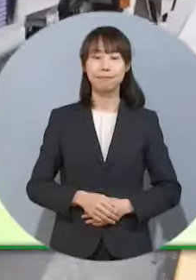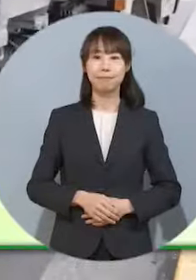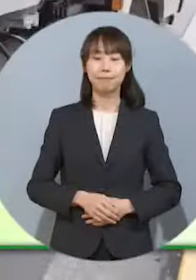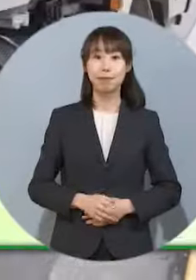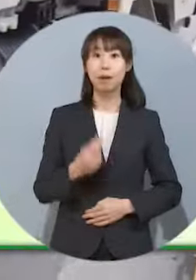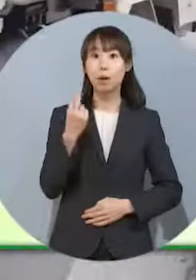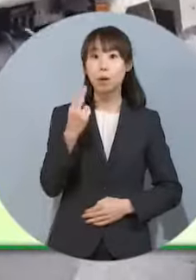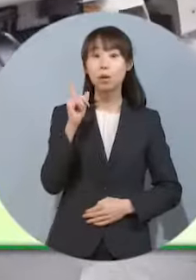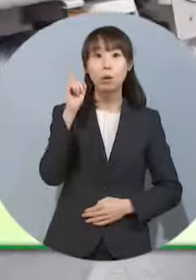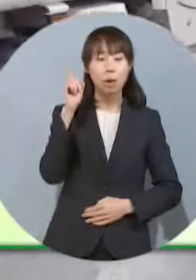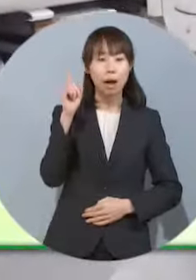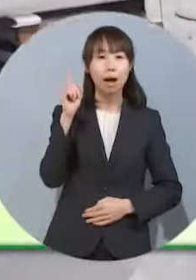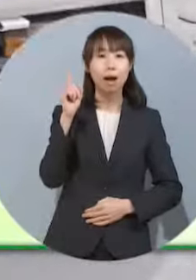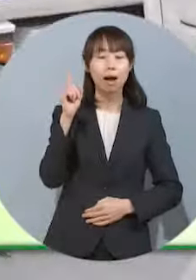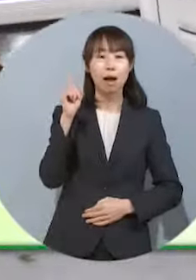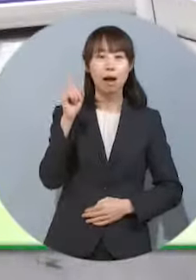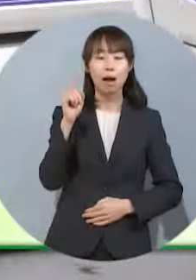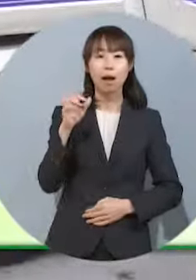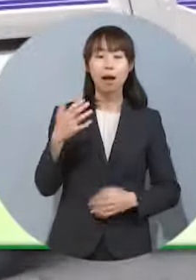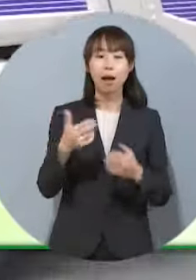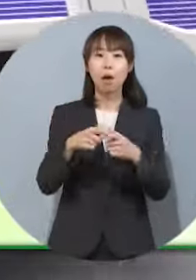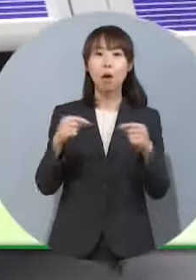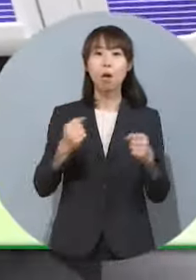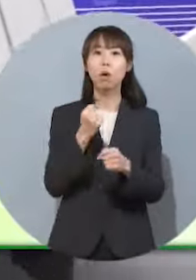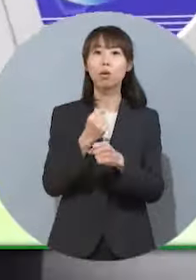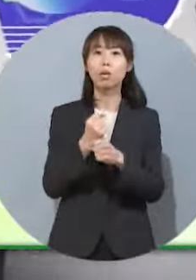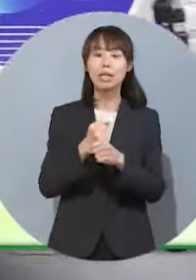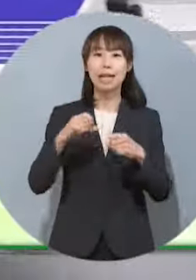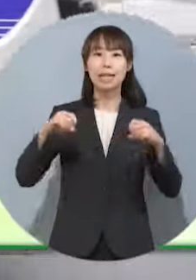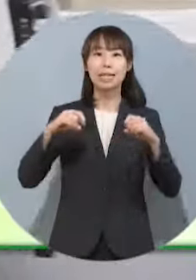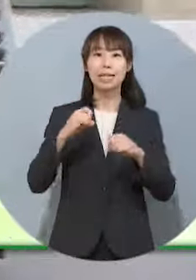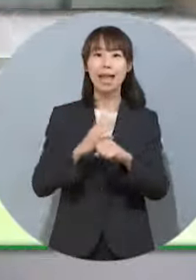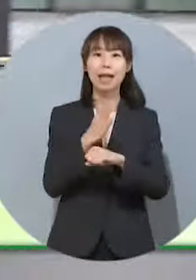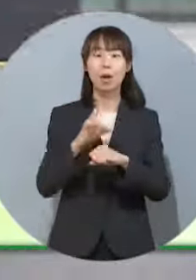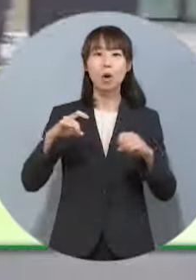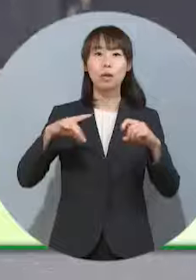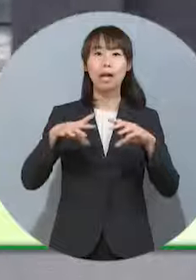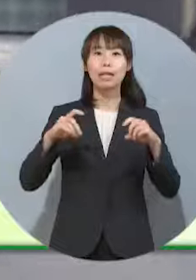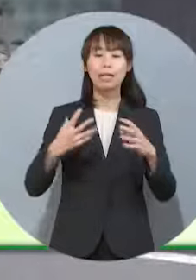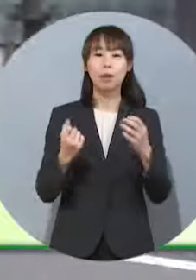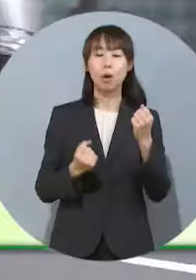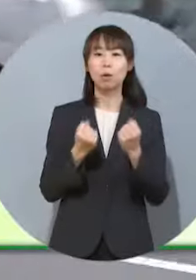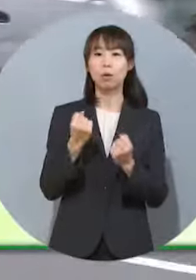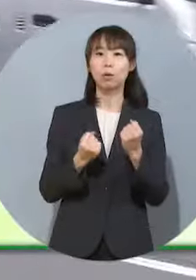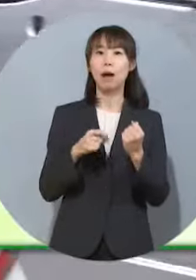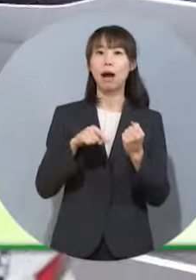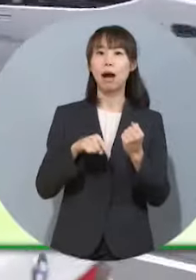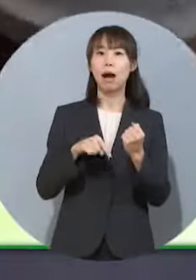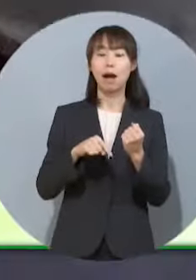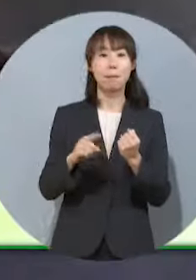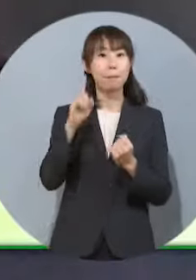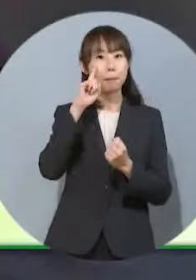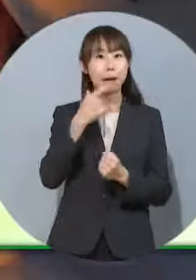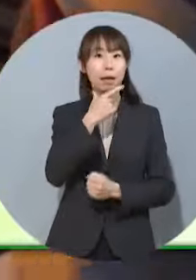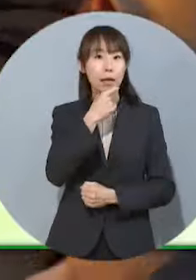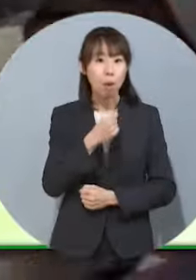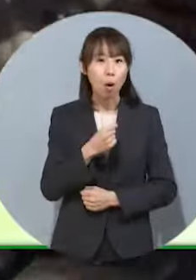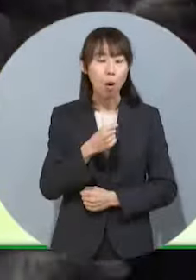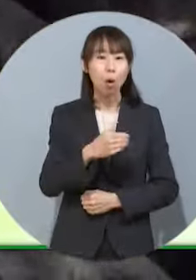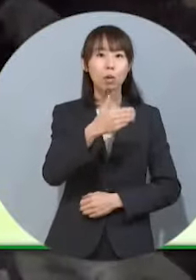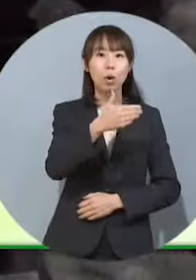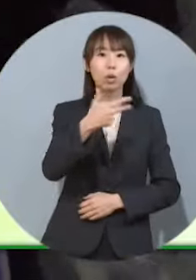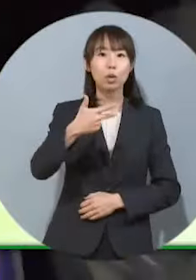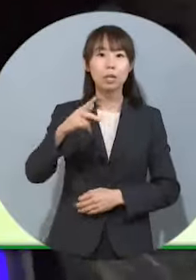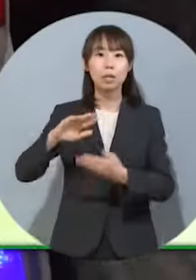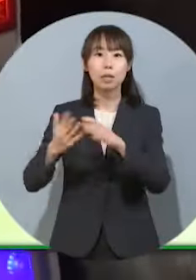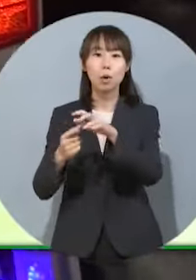都は今後国産の燃料電池ごみ収集車について試験利用を希望する区市町村